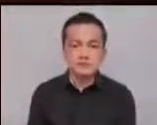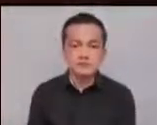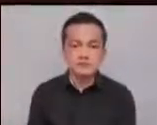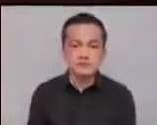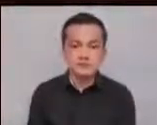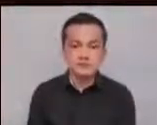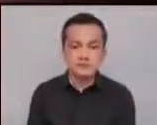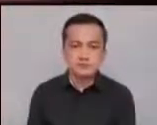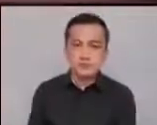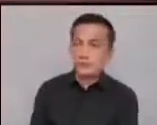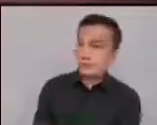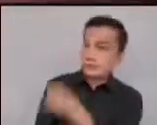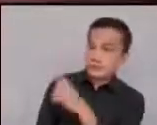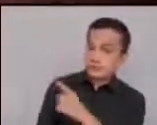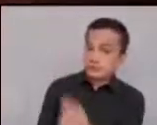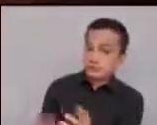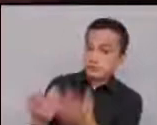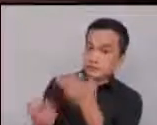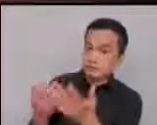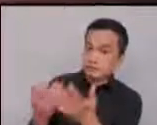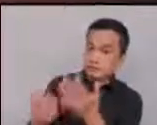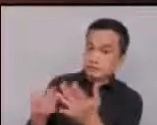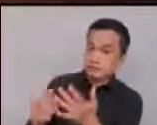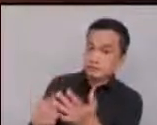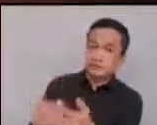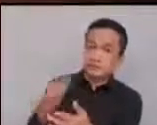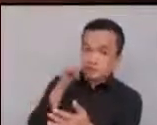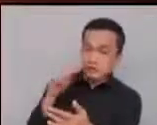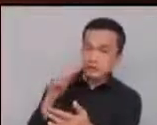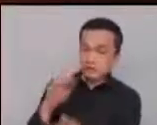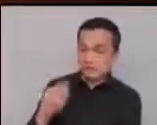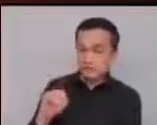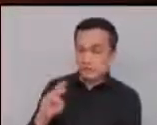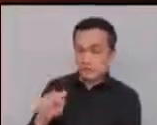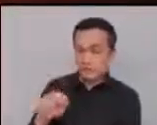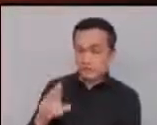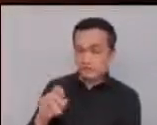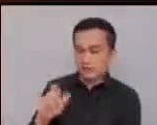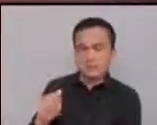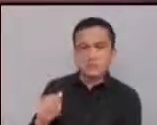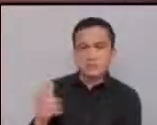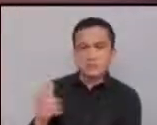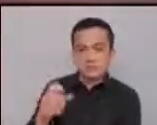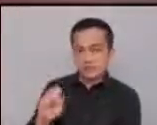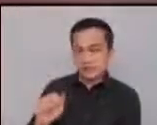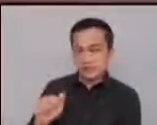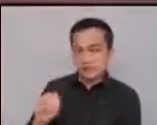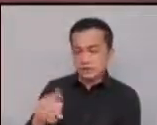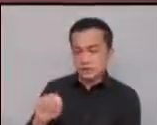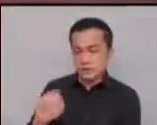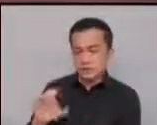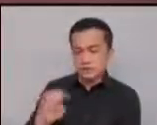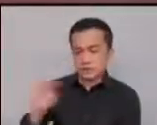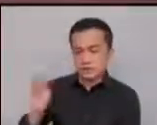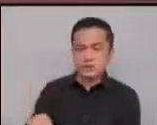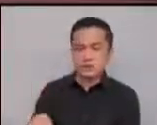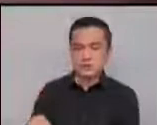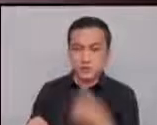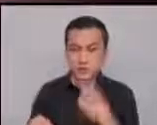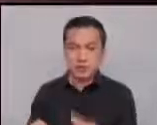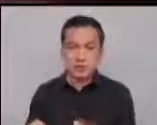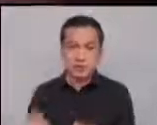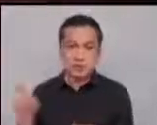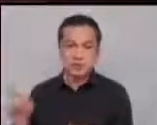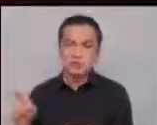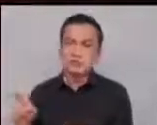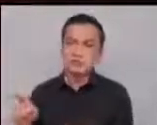Isang sunog ang sumiklab kagabi sa Maria Cristina Street sa Sampaloc, Manila. Sa tala ng Sampaloc Fire Station, bandang alas 6 ng